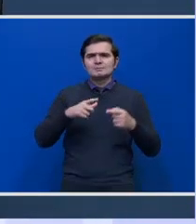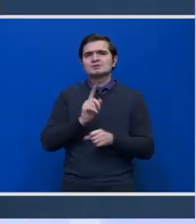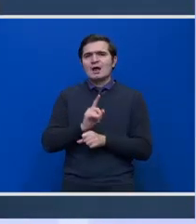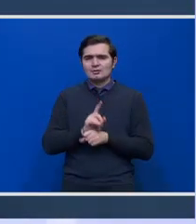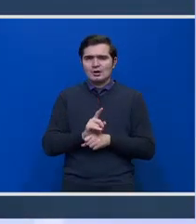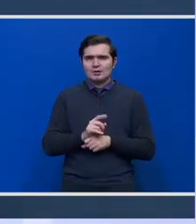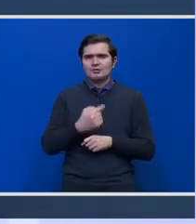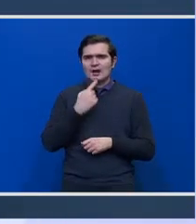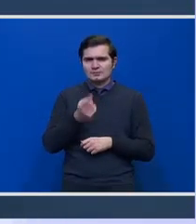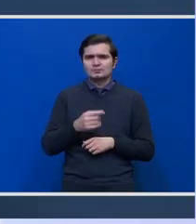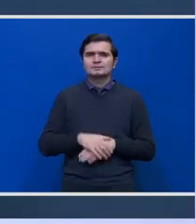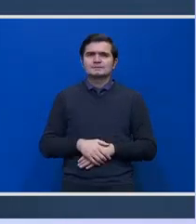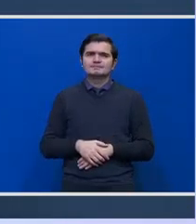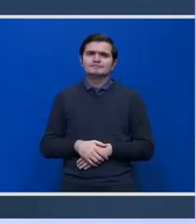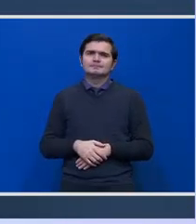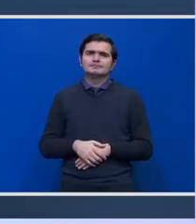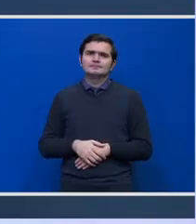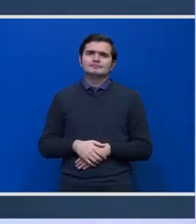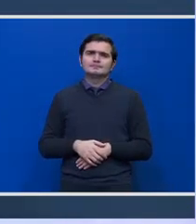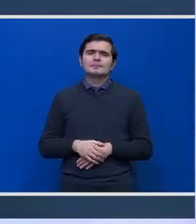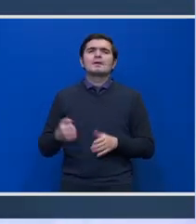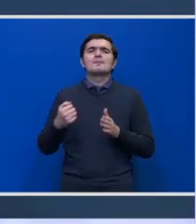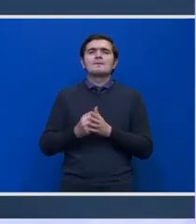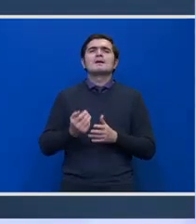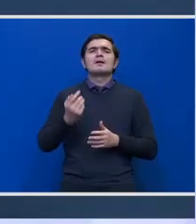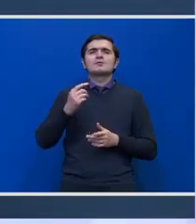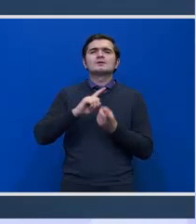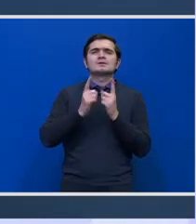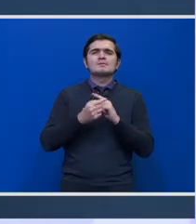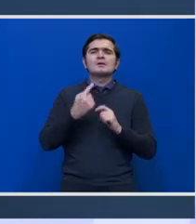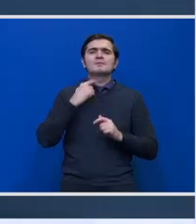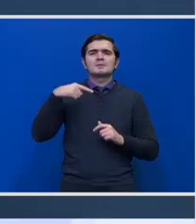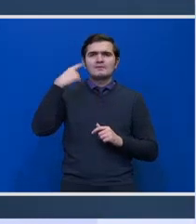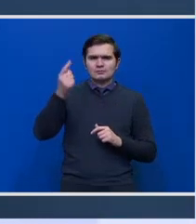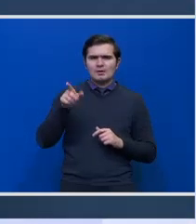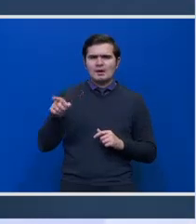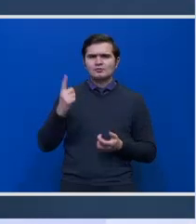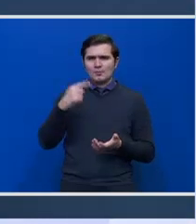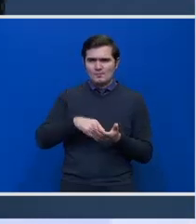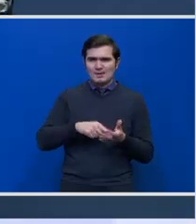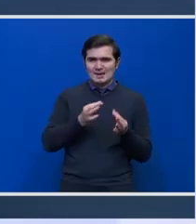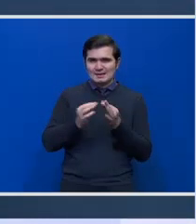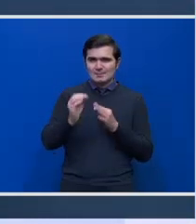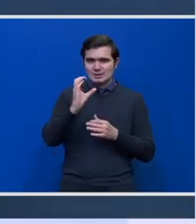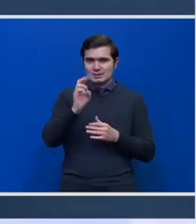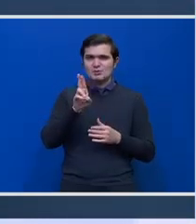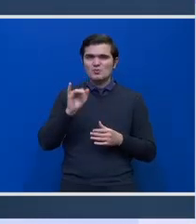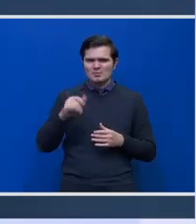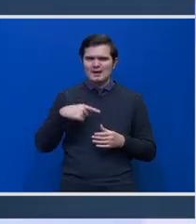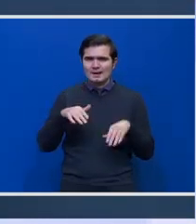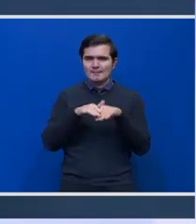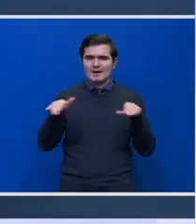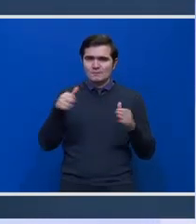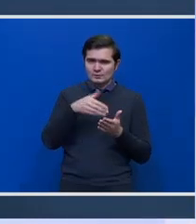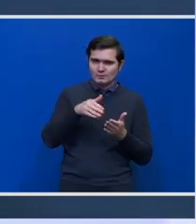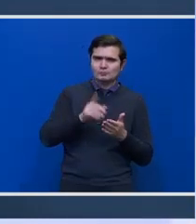că în mecanismul, până când îl vom modifica săptămâna viitoare, acei 1000 de metri cub care erau ca și plafon de consum,